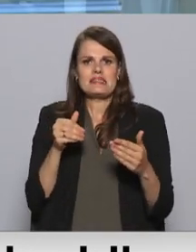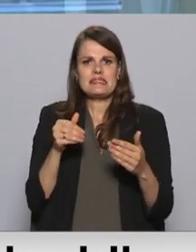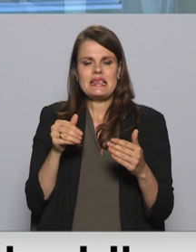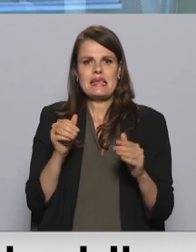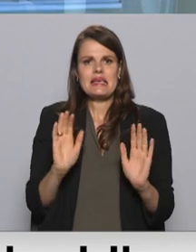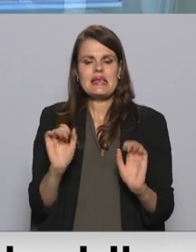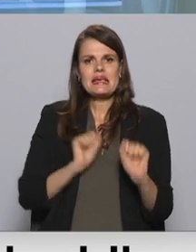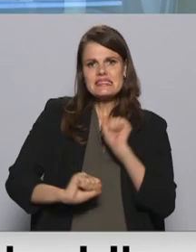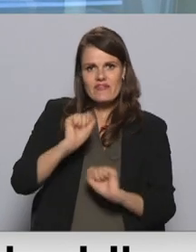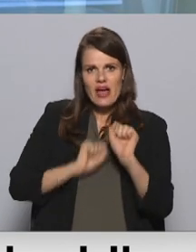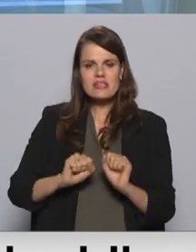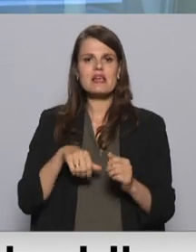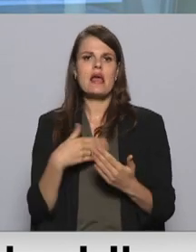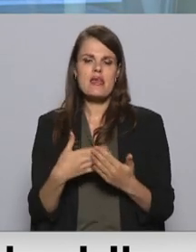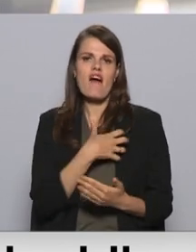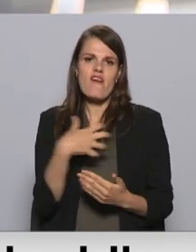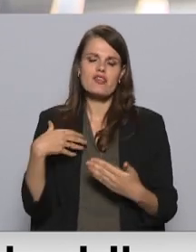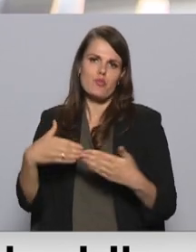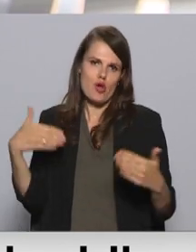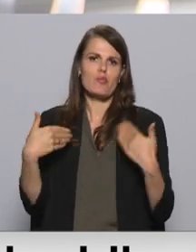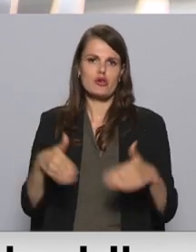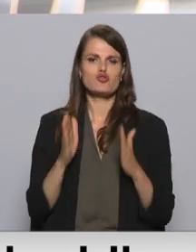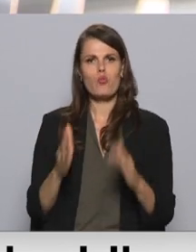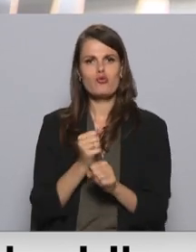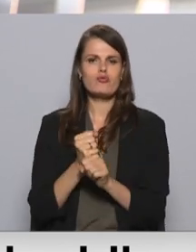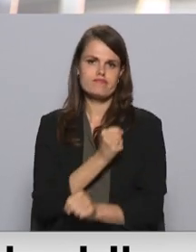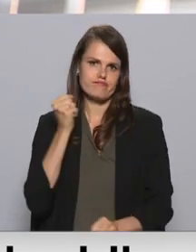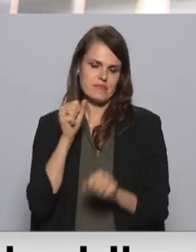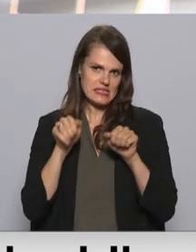vien valdība būtu bijusi izlēmīgāka. Vita Anstrate, Latvijas televīzija.